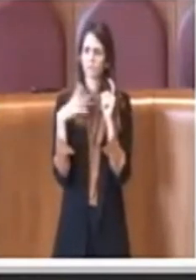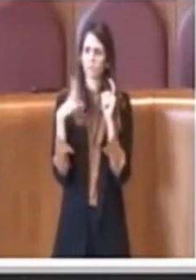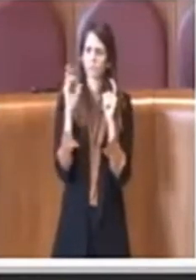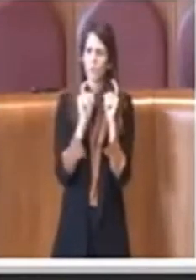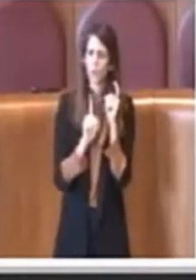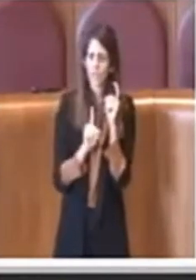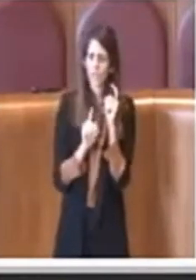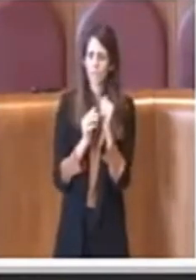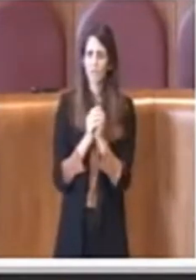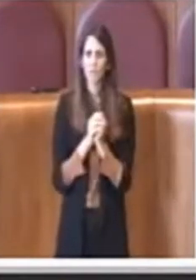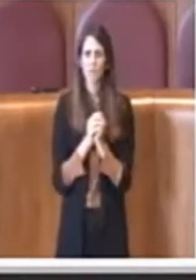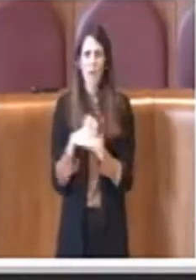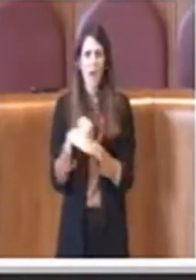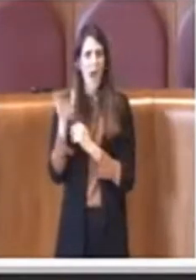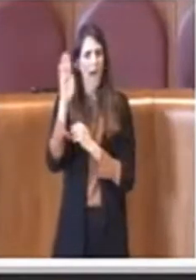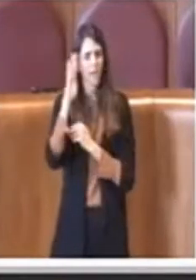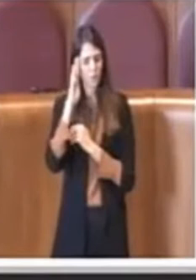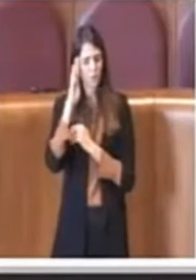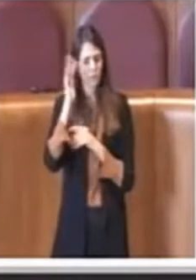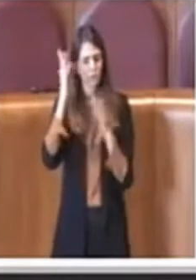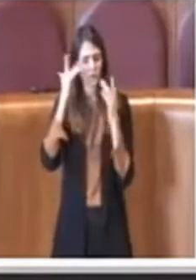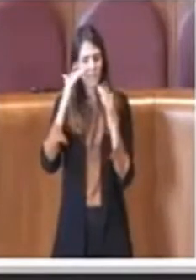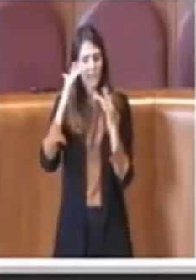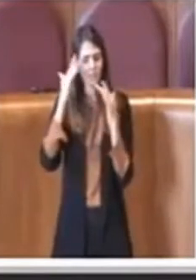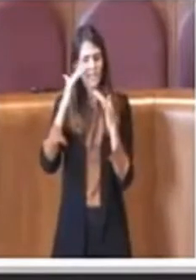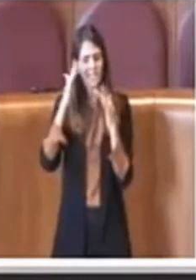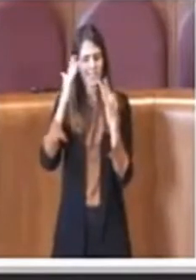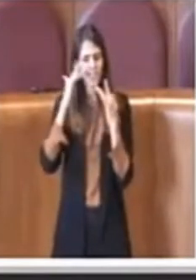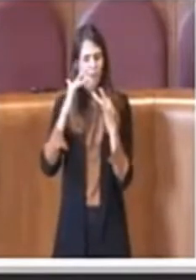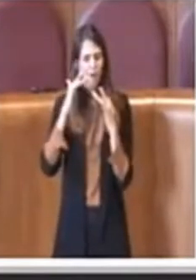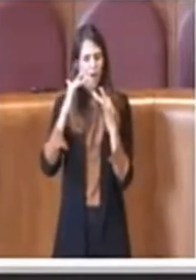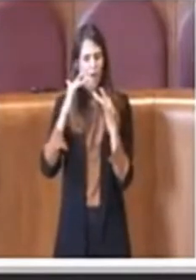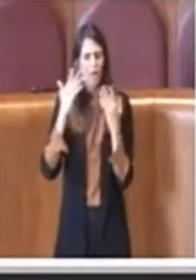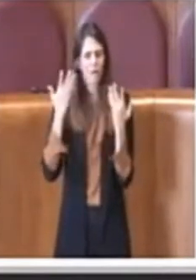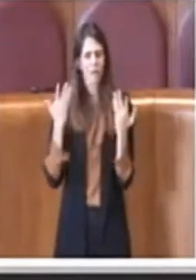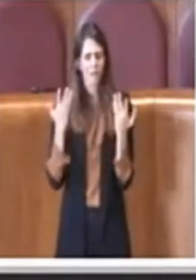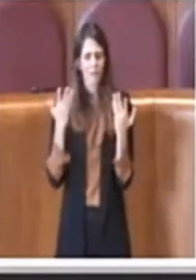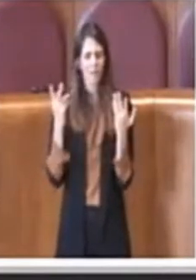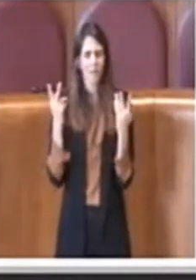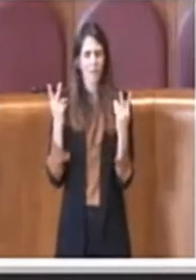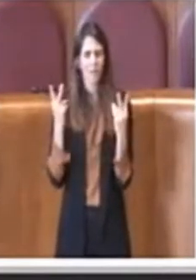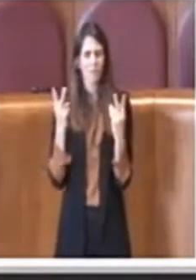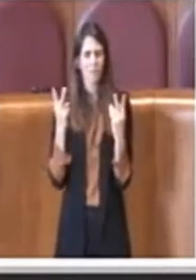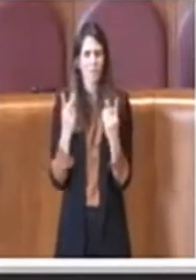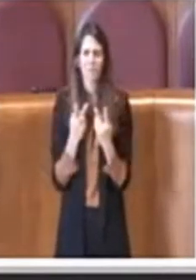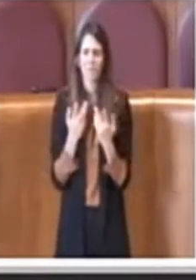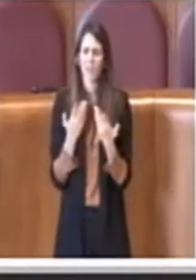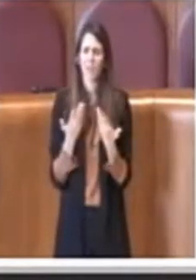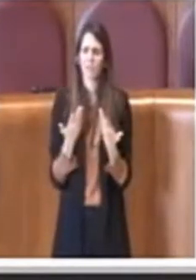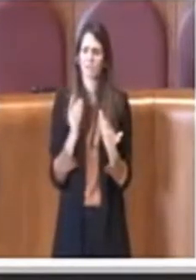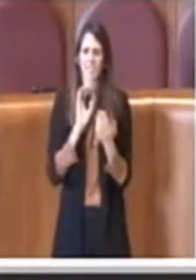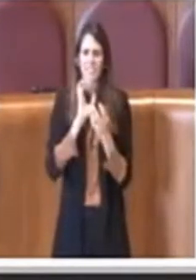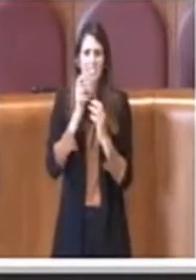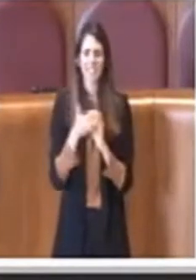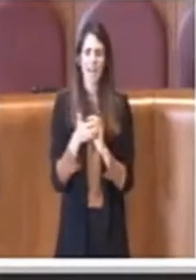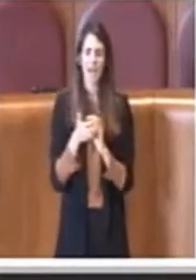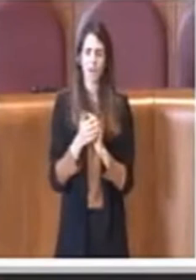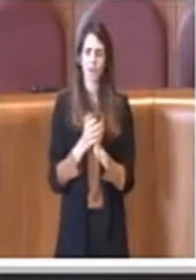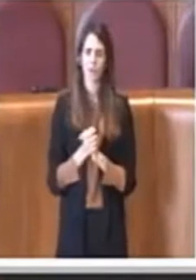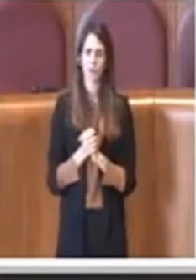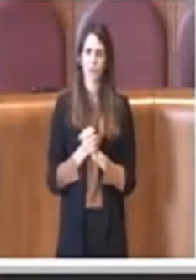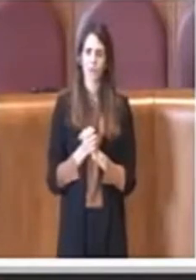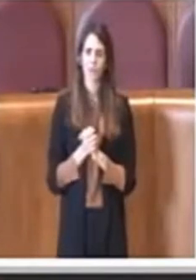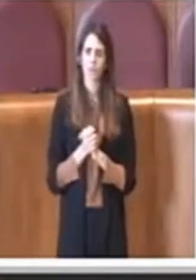provengono da chi non è avvezza alle prassi politiche o alla prassi politica va tutto bene